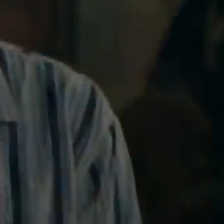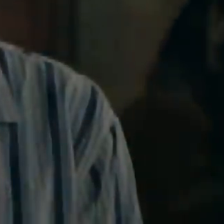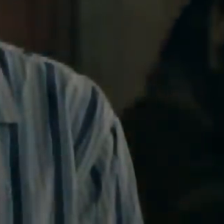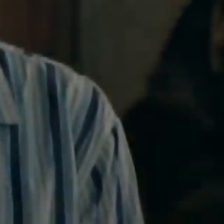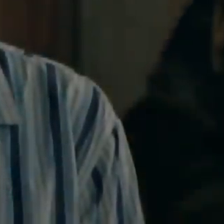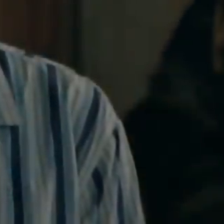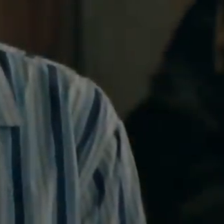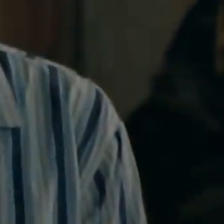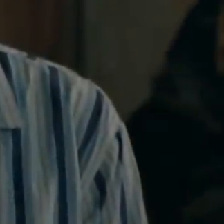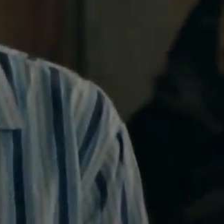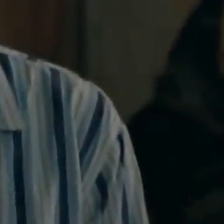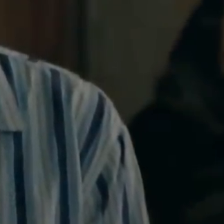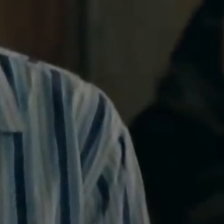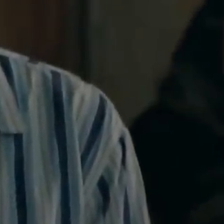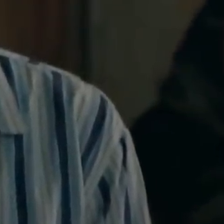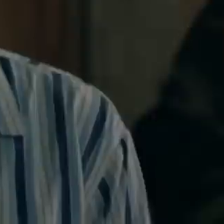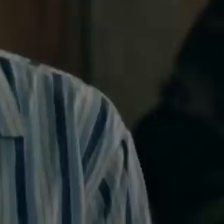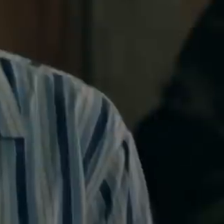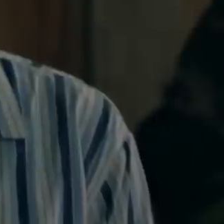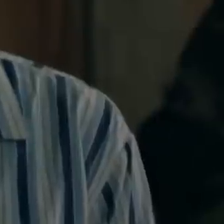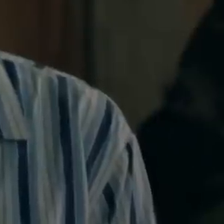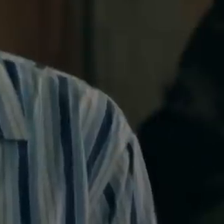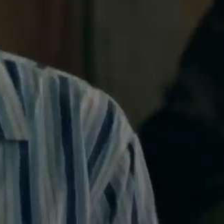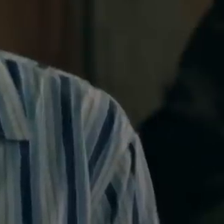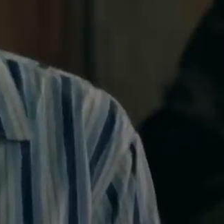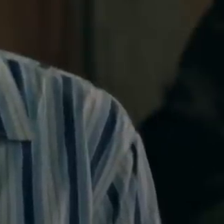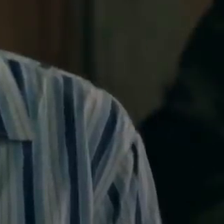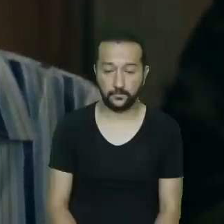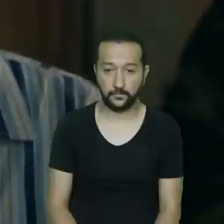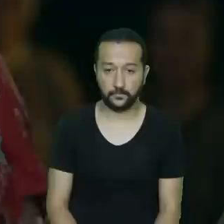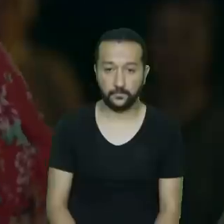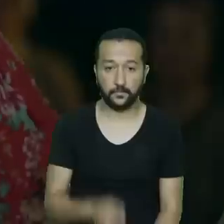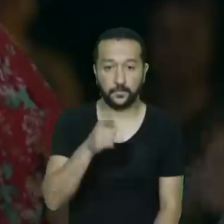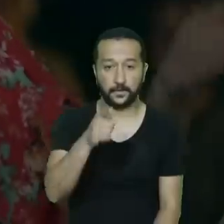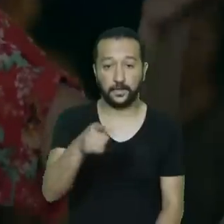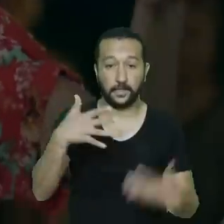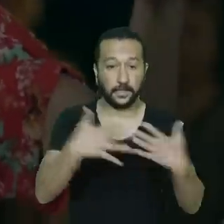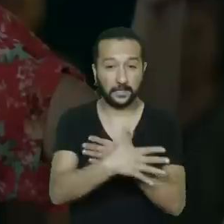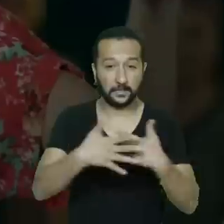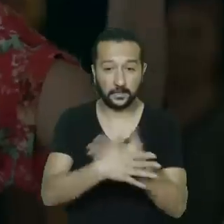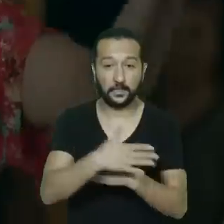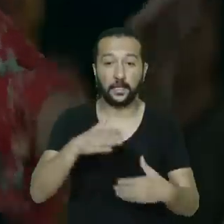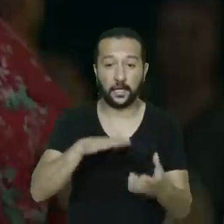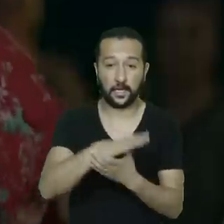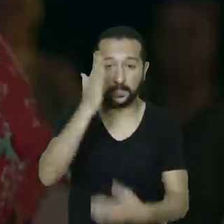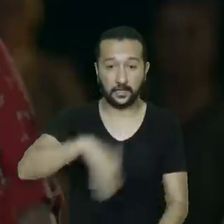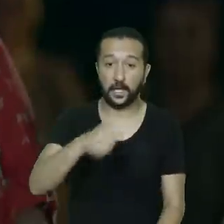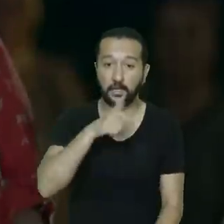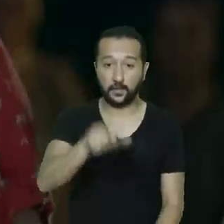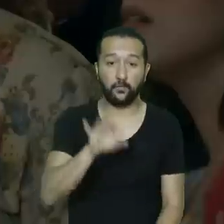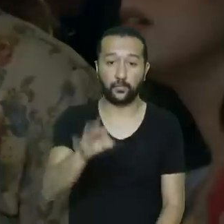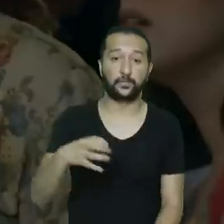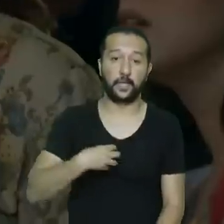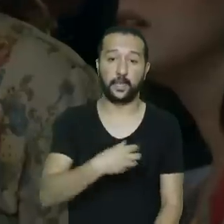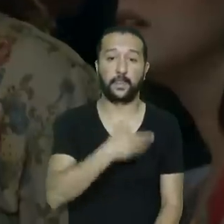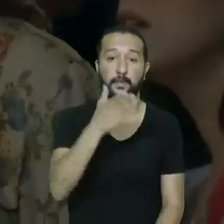Zümrüt baştan süzdü Hüseyin'i. Hüseyin put kesmiş, yutkundu. Seni gece gece ayağına çarptıran adam buymuş demek ki